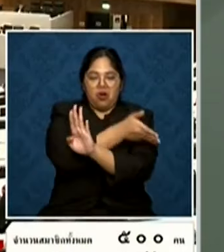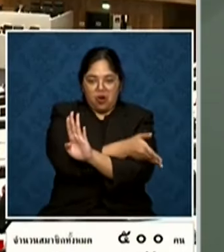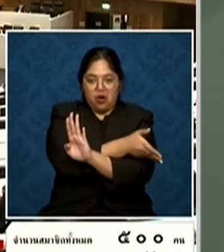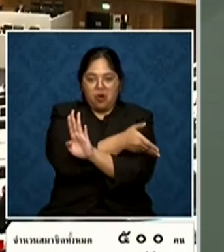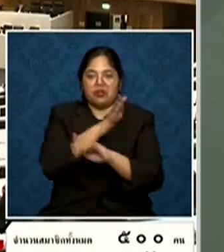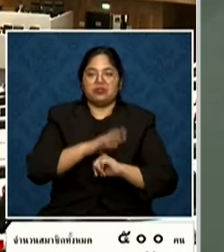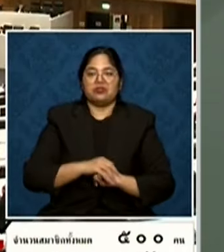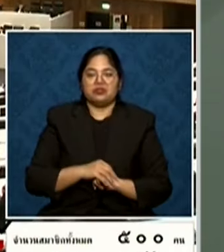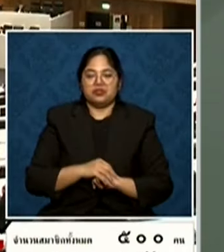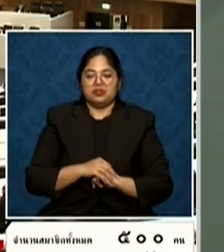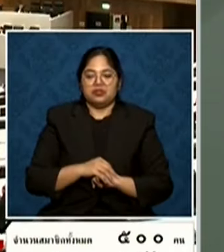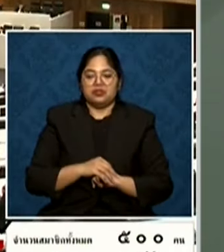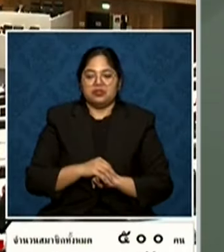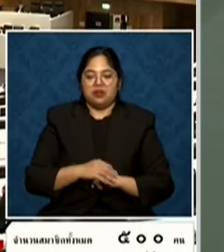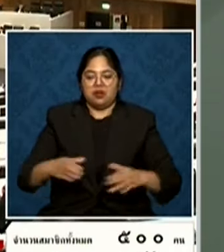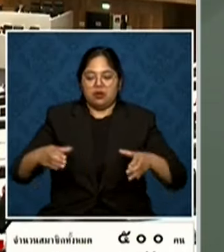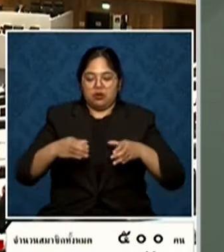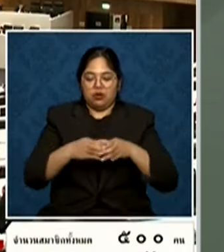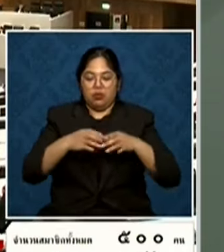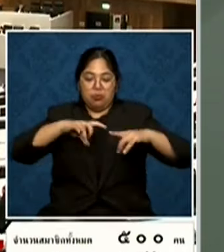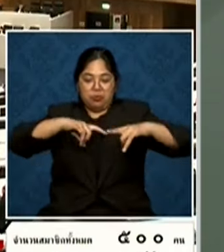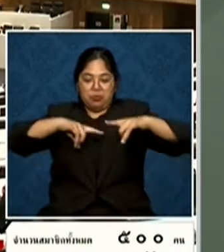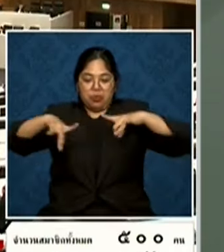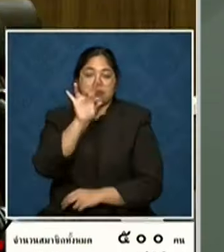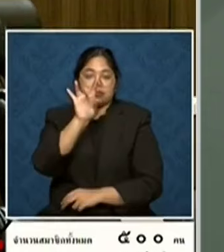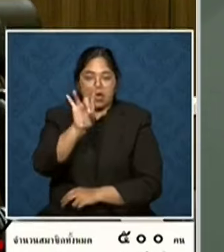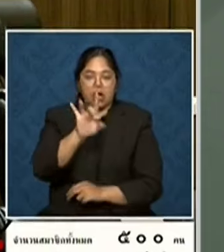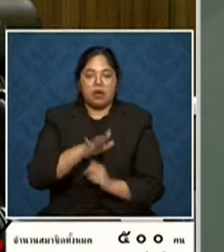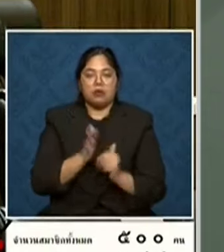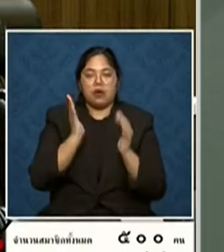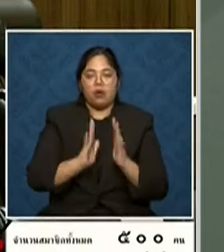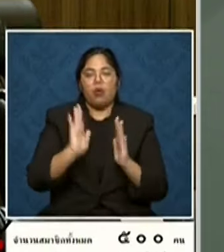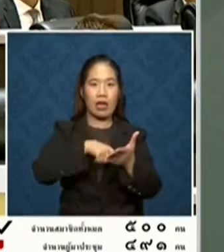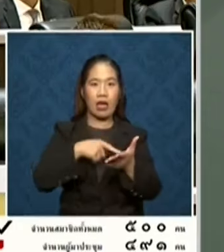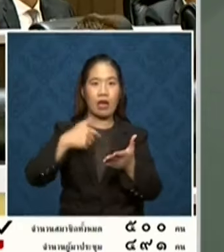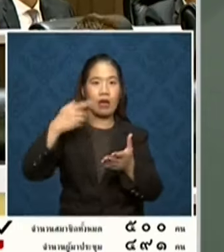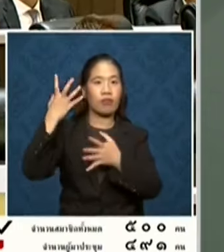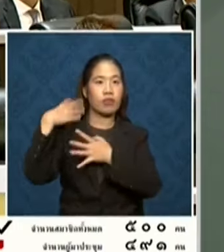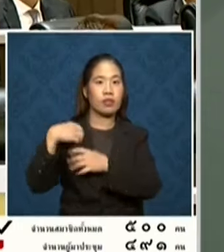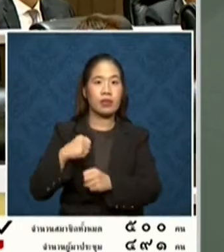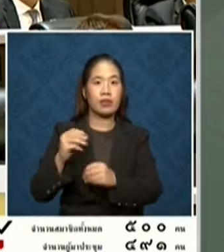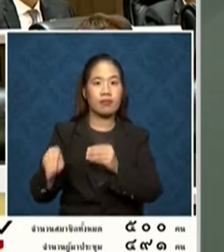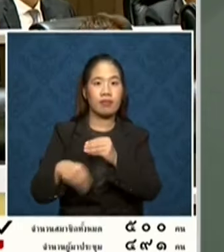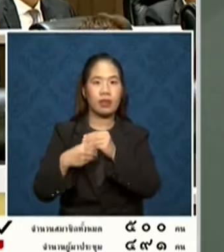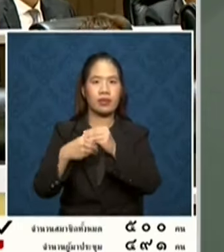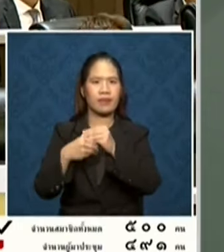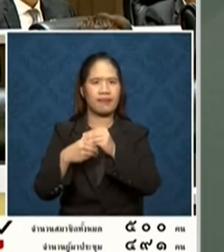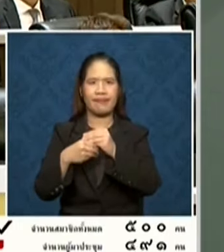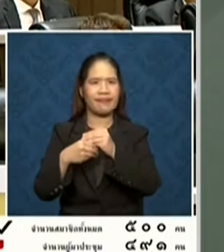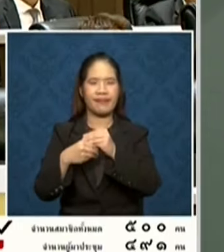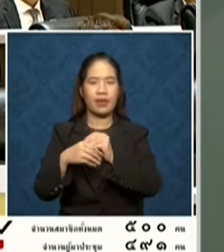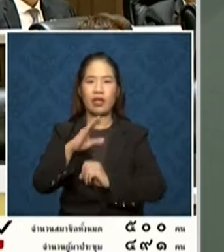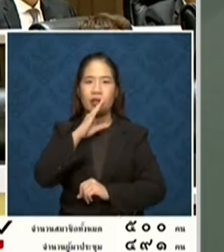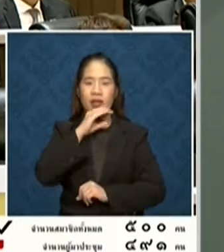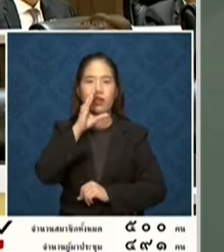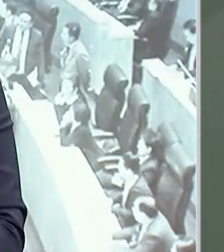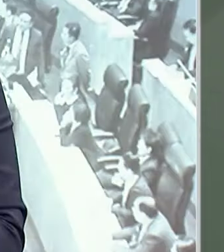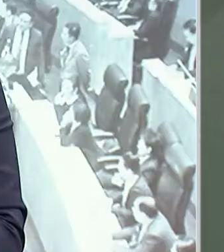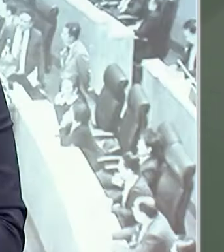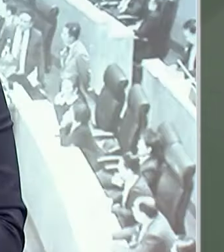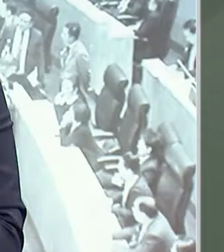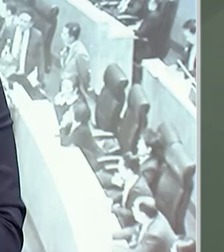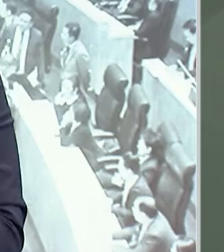ครับกำลังจะถามเลยว่า ไปไม่ได ้ครับ ไปไม่ได้แน่นอน ครับถ้ามันเกิดเหตุการณ์ในลักษณะ